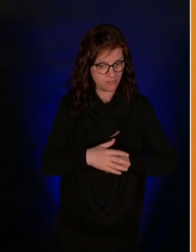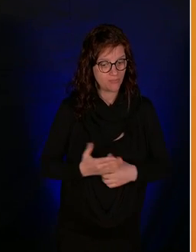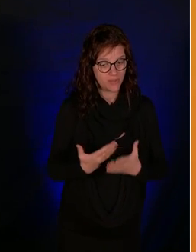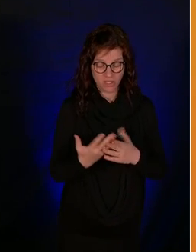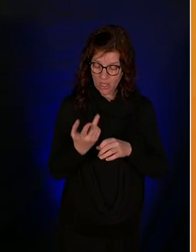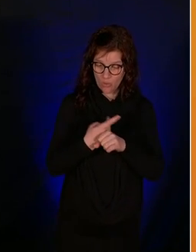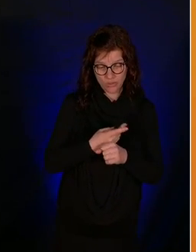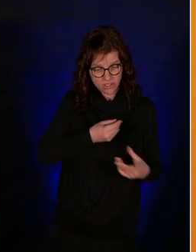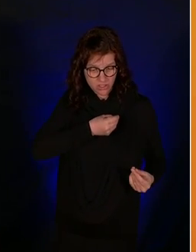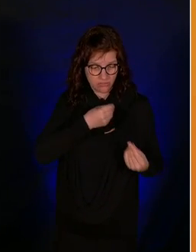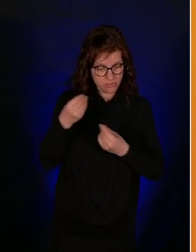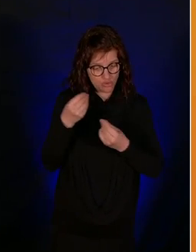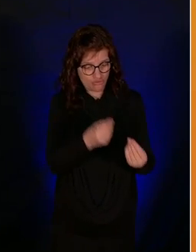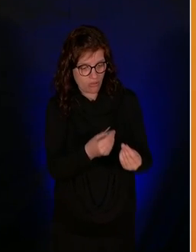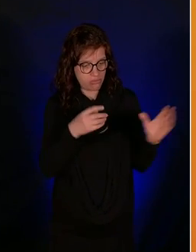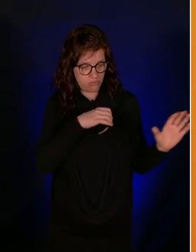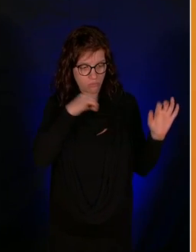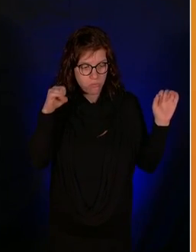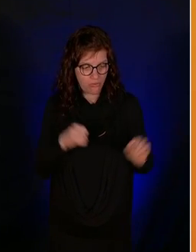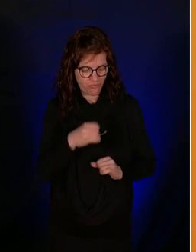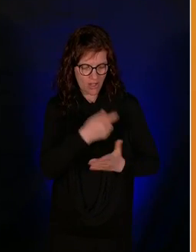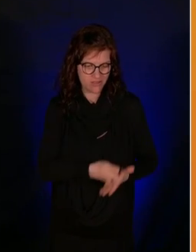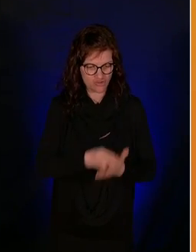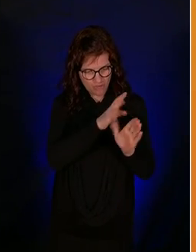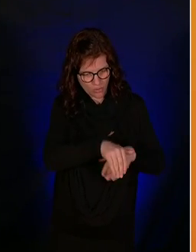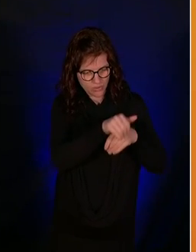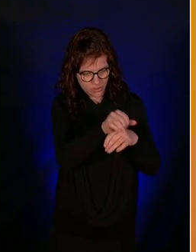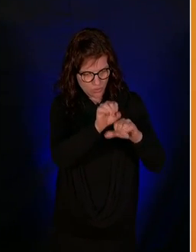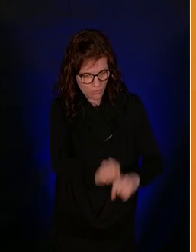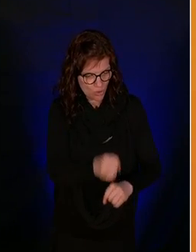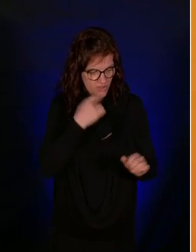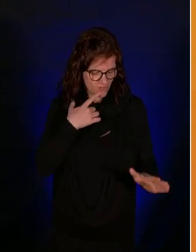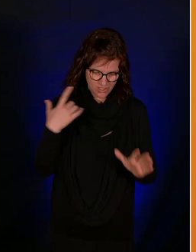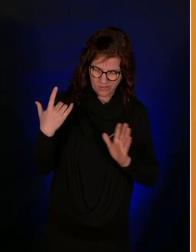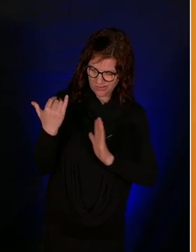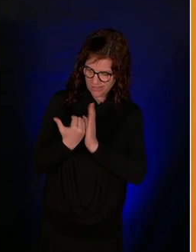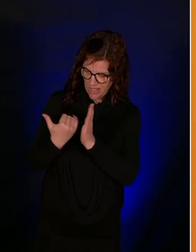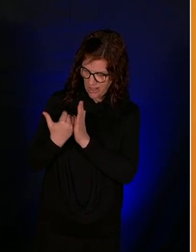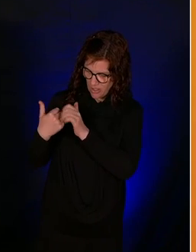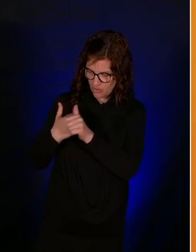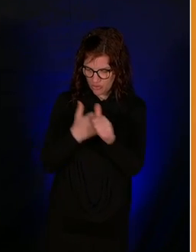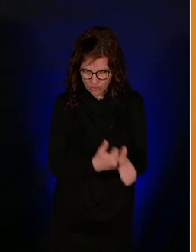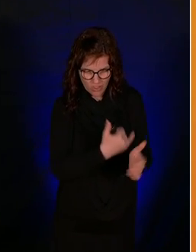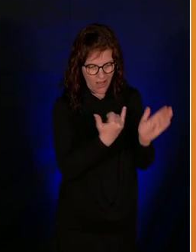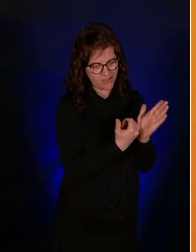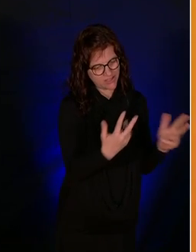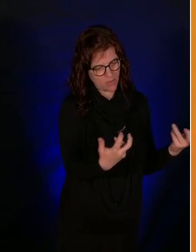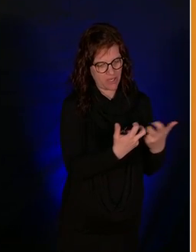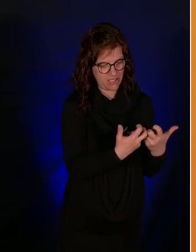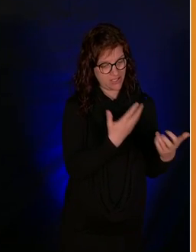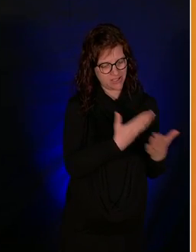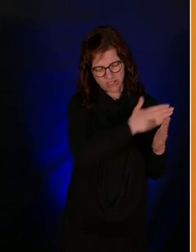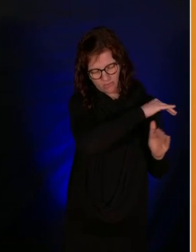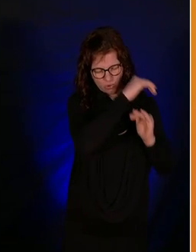de maintenir le pouvoir d'achat en indexant les salaires sur l'indice des prix, garantissant la